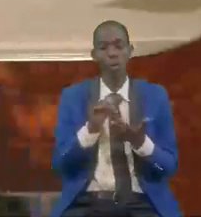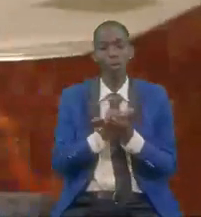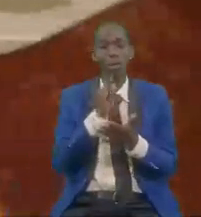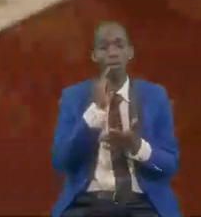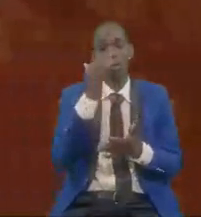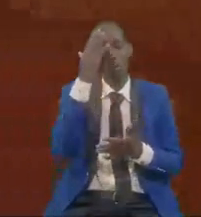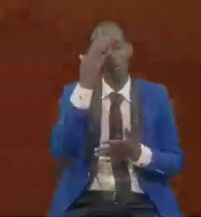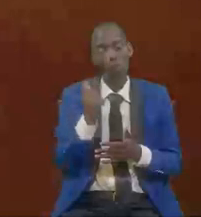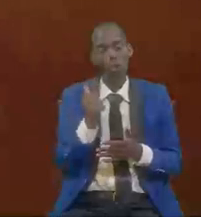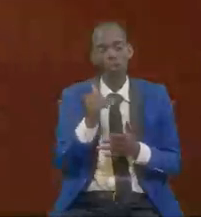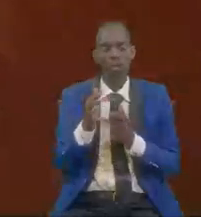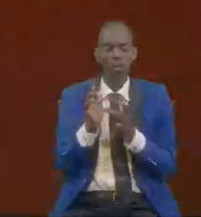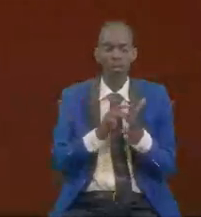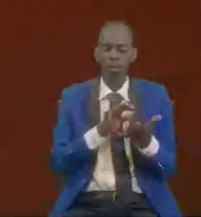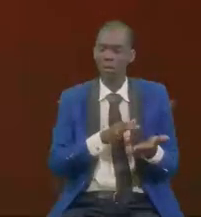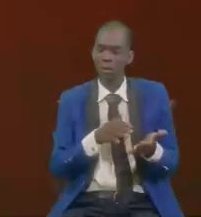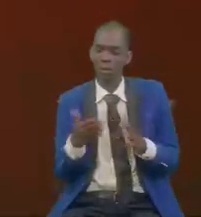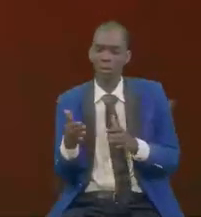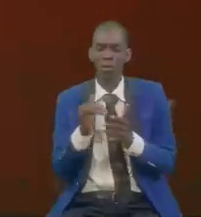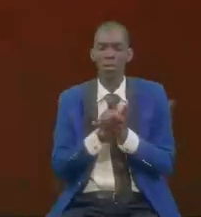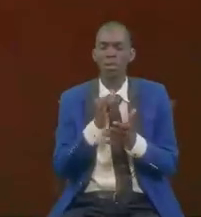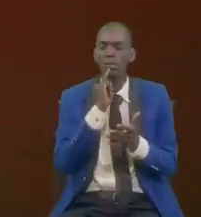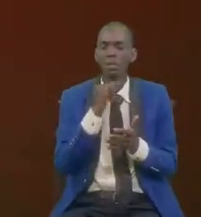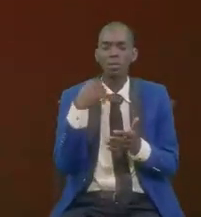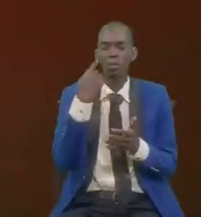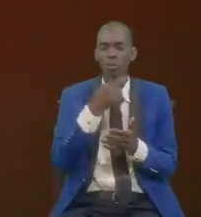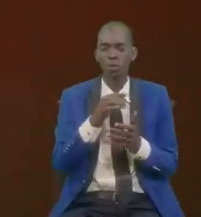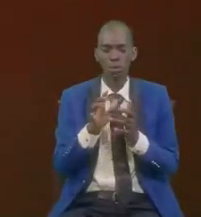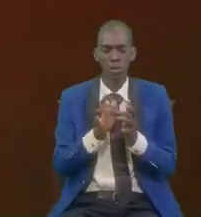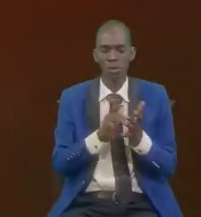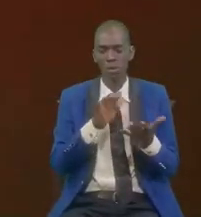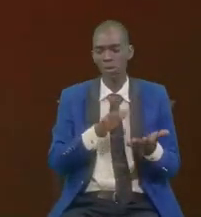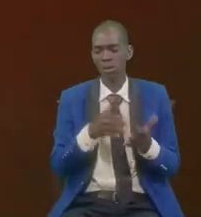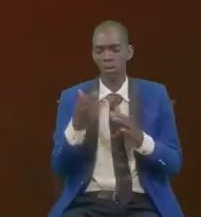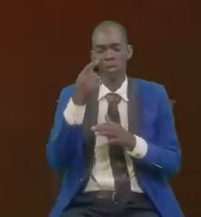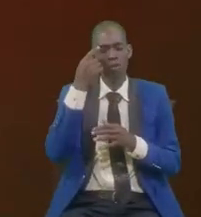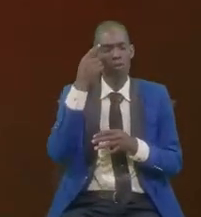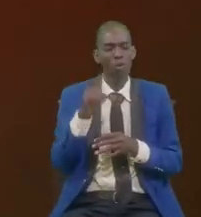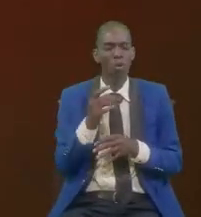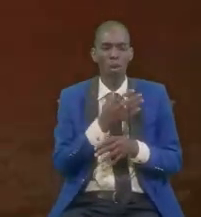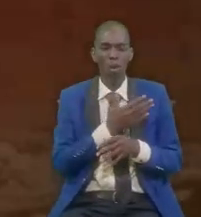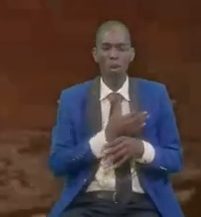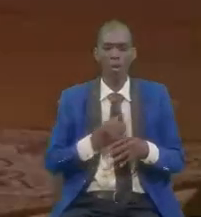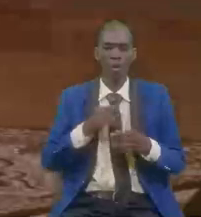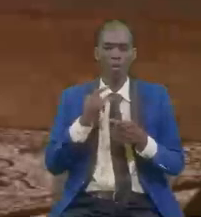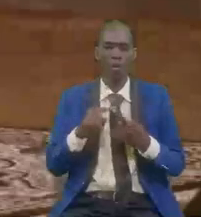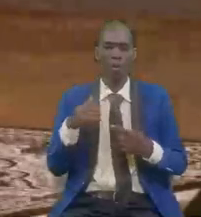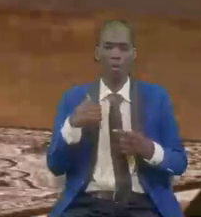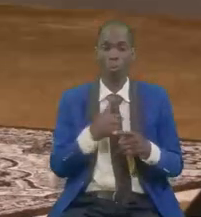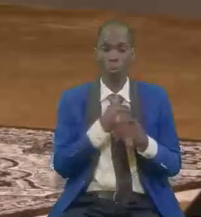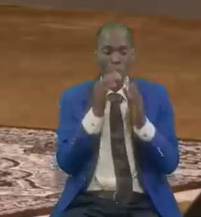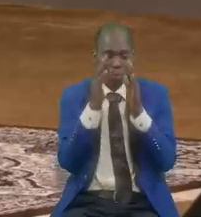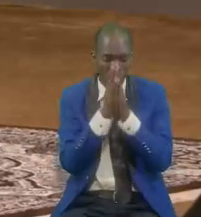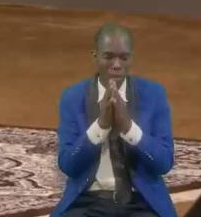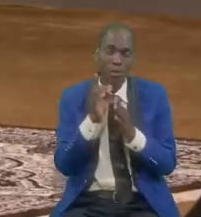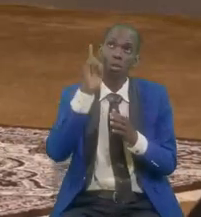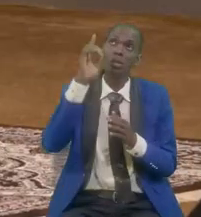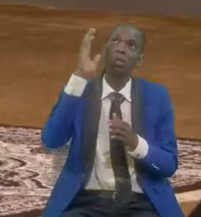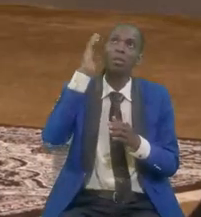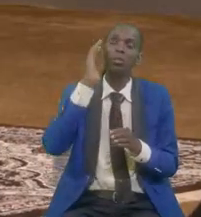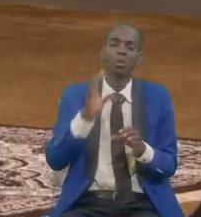C'est ce qui a conduit Jésus à mourir pour nous. C'est ce qu'il a pourvu. Lorsque nous prions, il le fera.